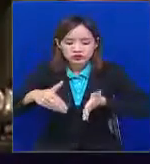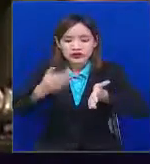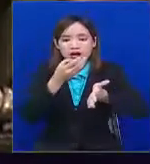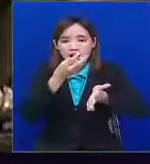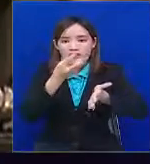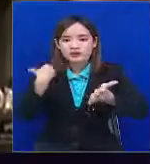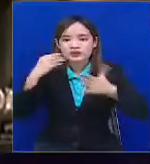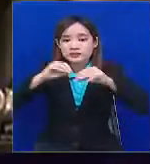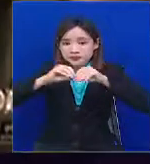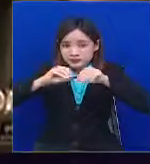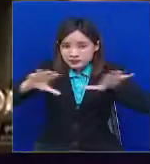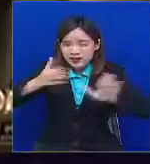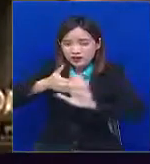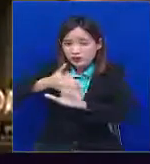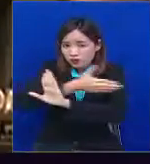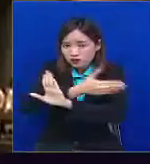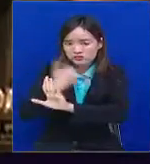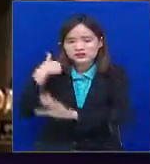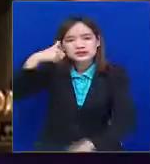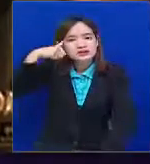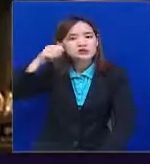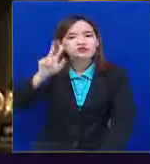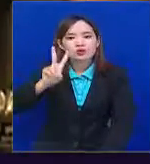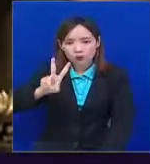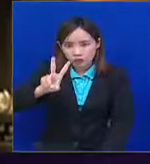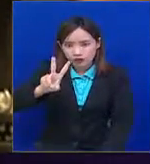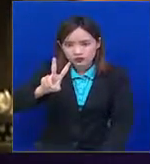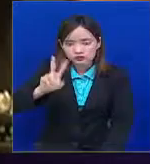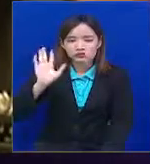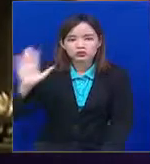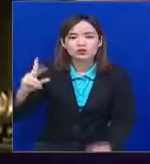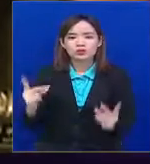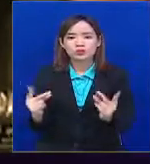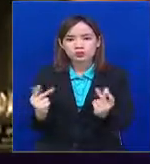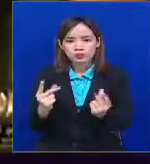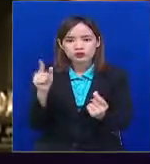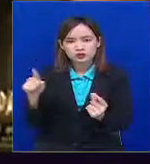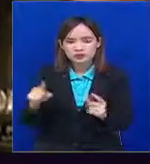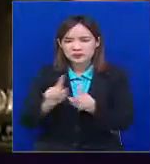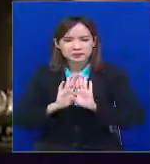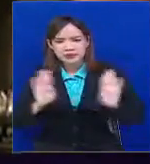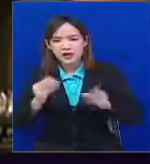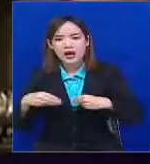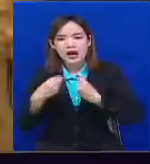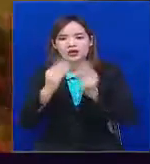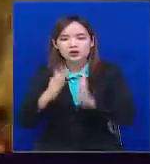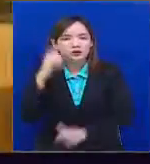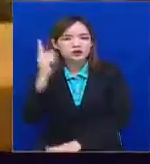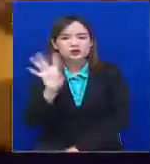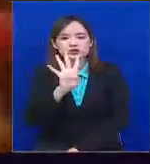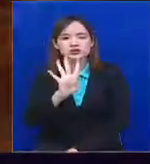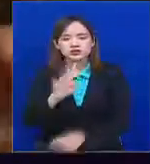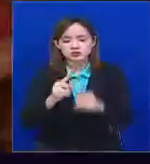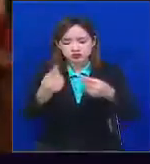โซเชียลมีเดียก่อนหน้านี้เกิดขึ้นเมื่อ 2วันก่อนโดยกดของสถานบันเทิงแห่งนี้ไม่อนุญาตให้นักท่องเที่ยวชาวอังกฤษทั้ง 4คนเข้าไปใน